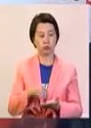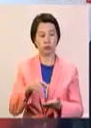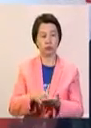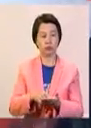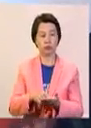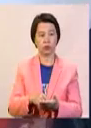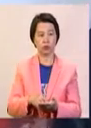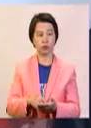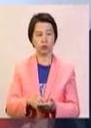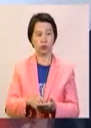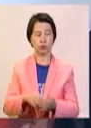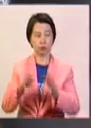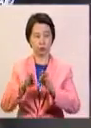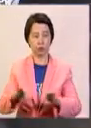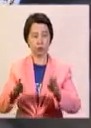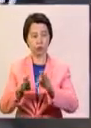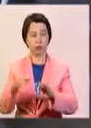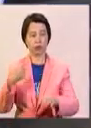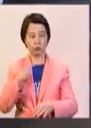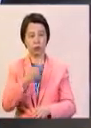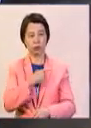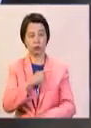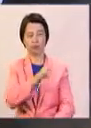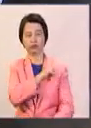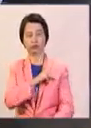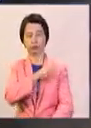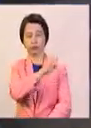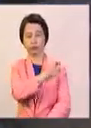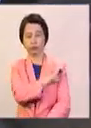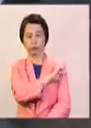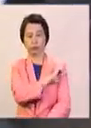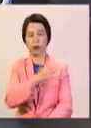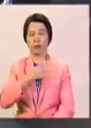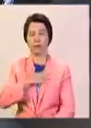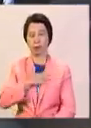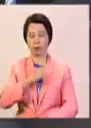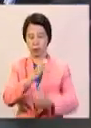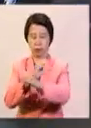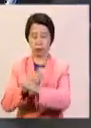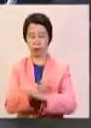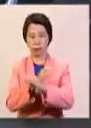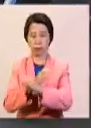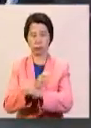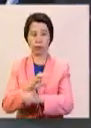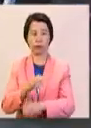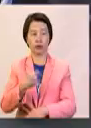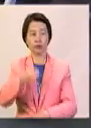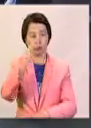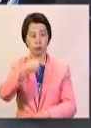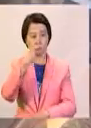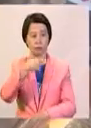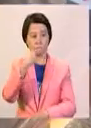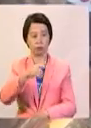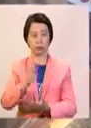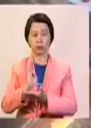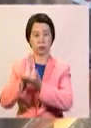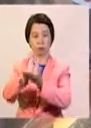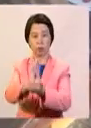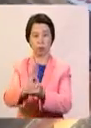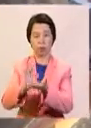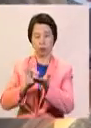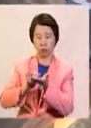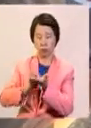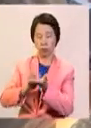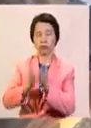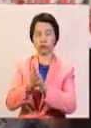dan terus meningkatkan usaha kita. Ketua Pegawai Eksekutif MyCare Kamarul Zaman Syahrul Anwar berkata, bantuan perubatan